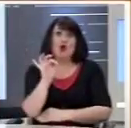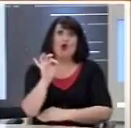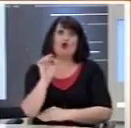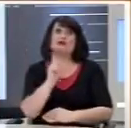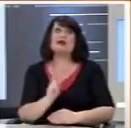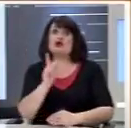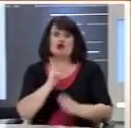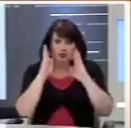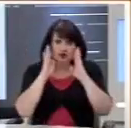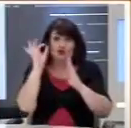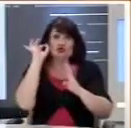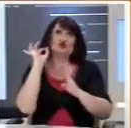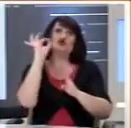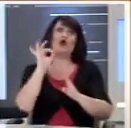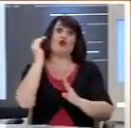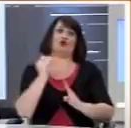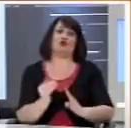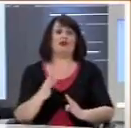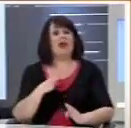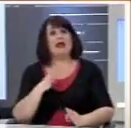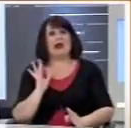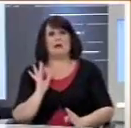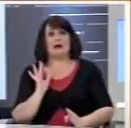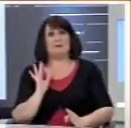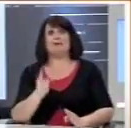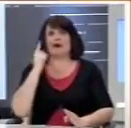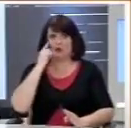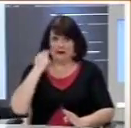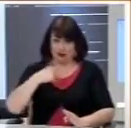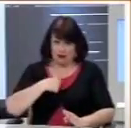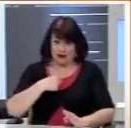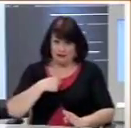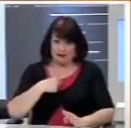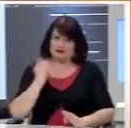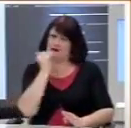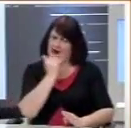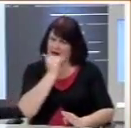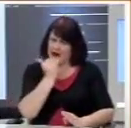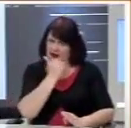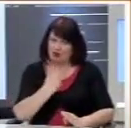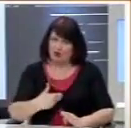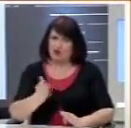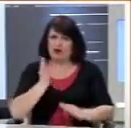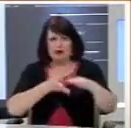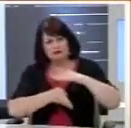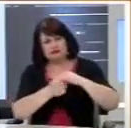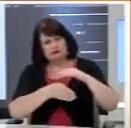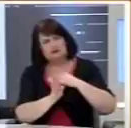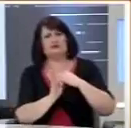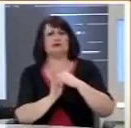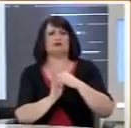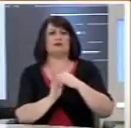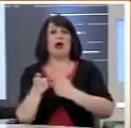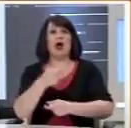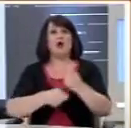κοινωνικούς στόχους. Αλλά νομίζω ότι εμείς θα έχουμε σύντομα ένα πρόγραμμα εξόδων στις